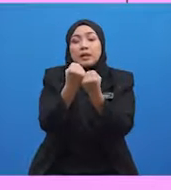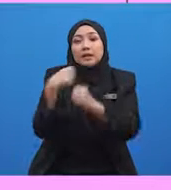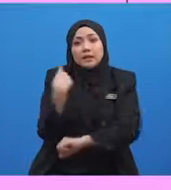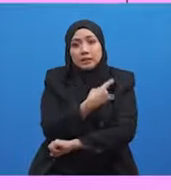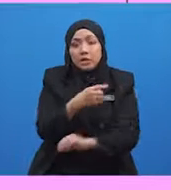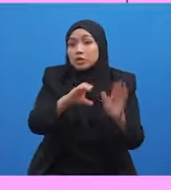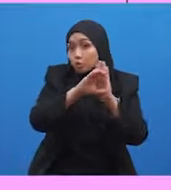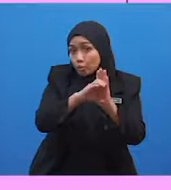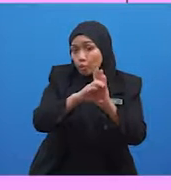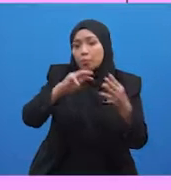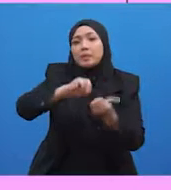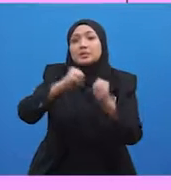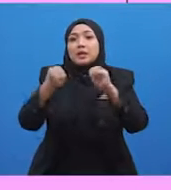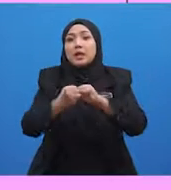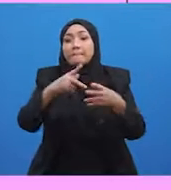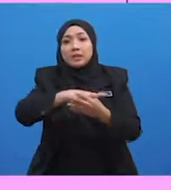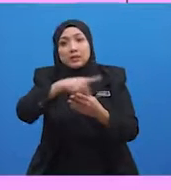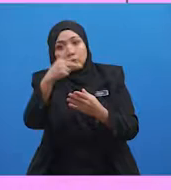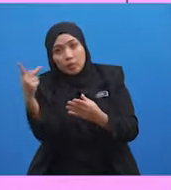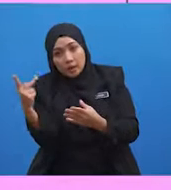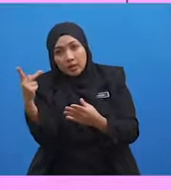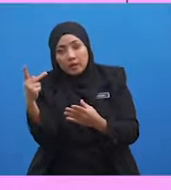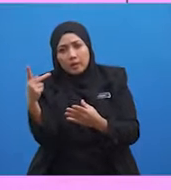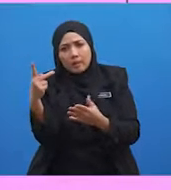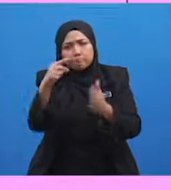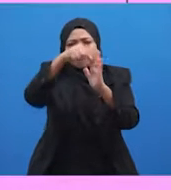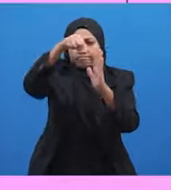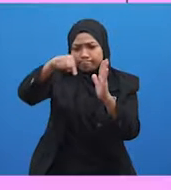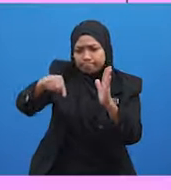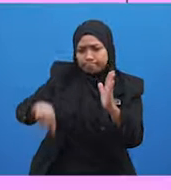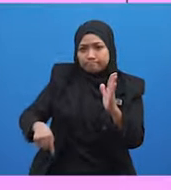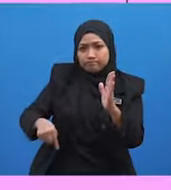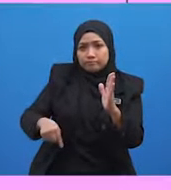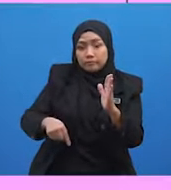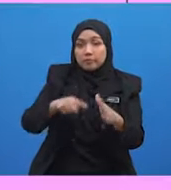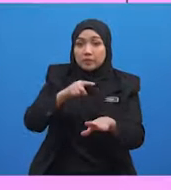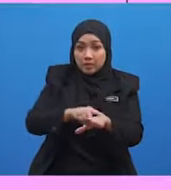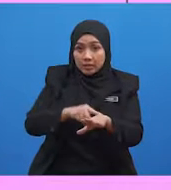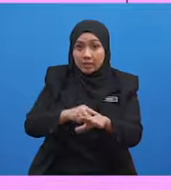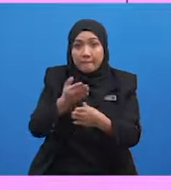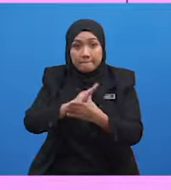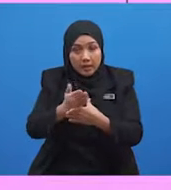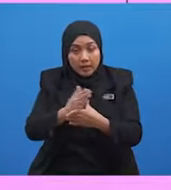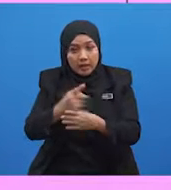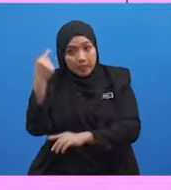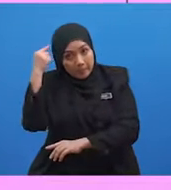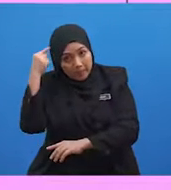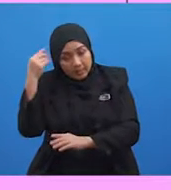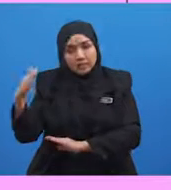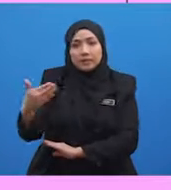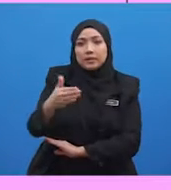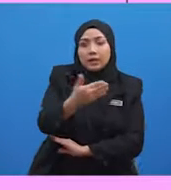Contohnya ialah masalah pengeluaran semakin merosot di bahagian kepala ikan. Selepas